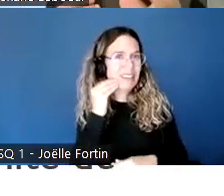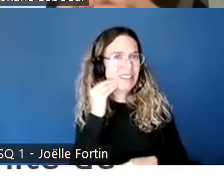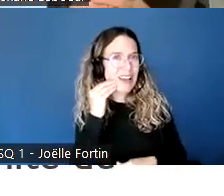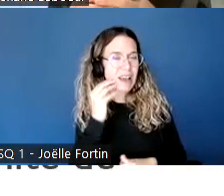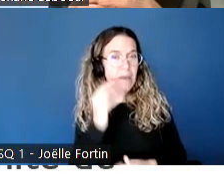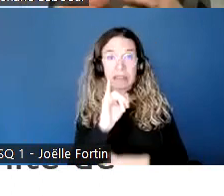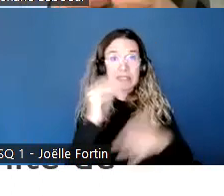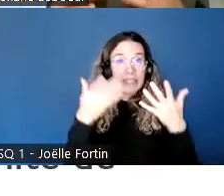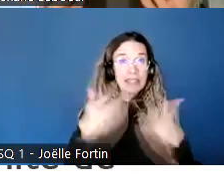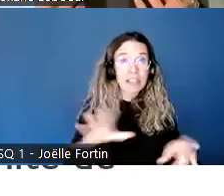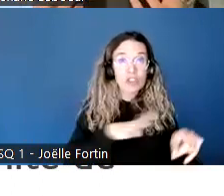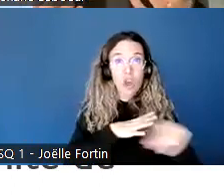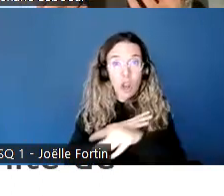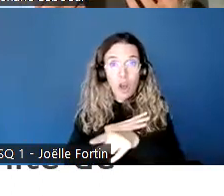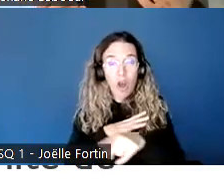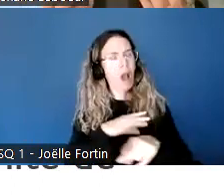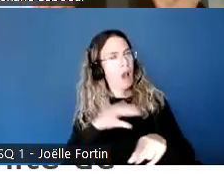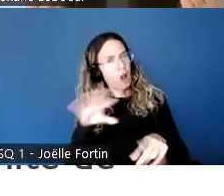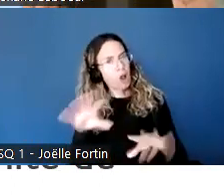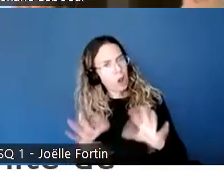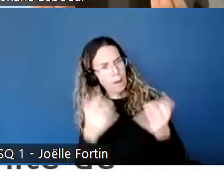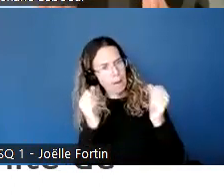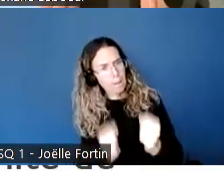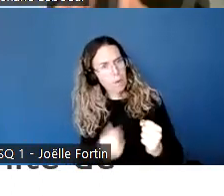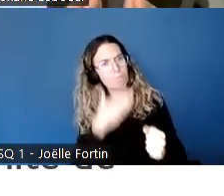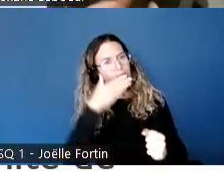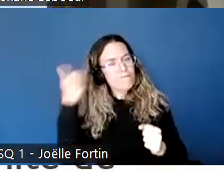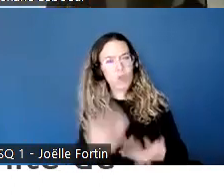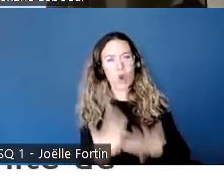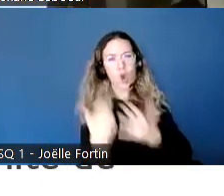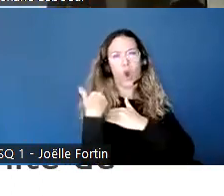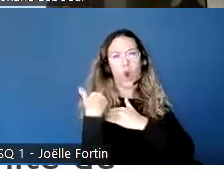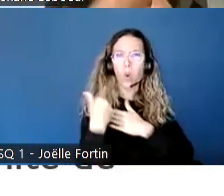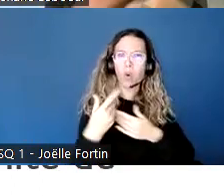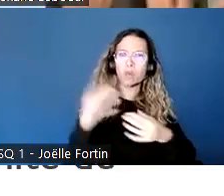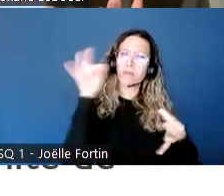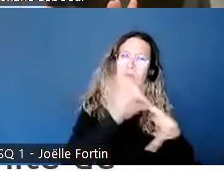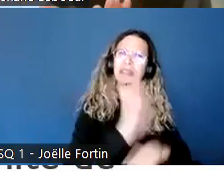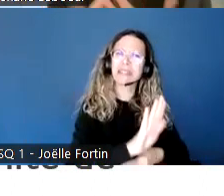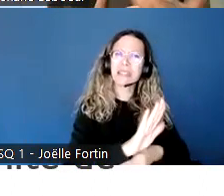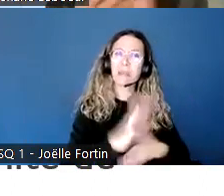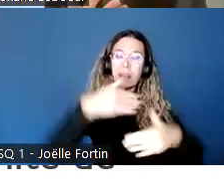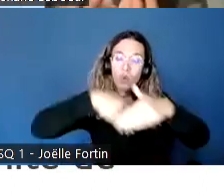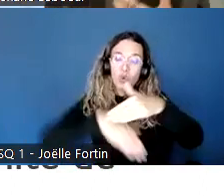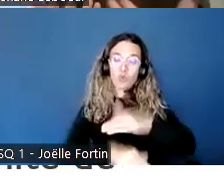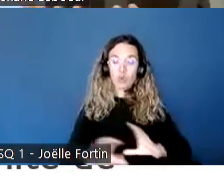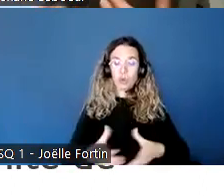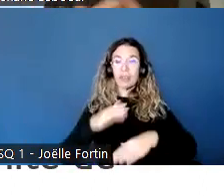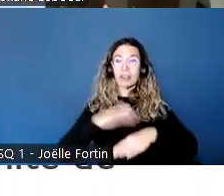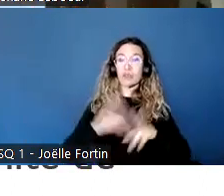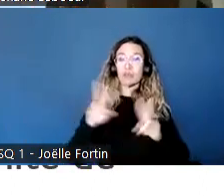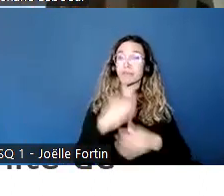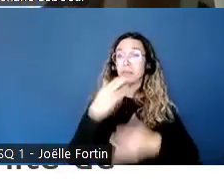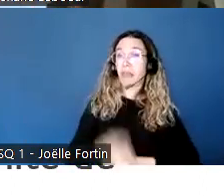ceux qui en ont déjà aussi, on propose comment on peut mieux définir le rôle de ces comités-là, par exemple en créant un sous-comité sur la bienveillance,